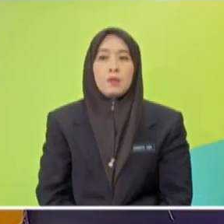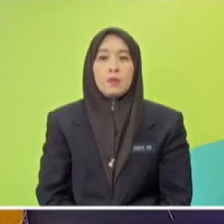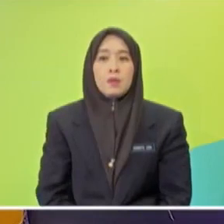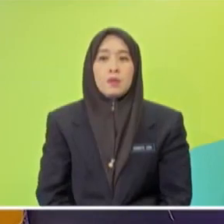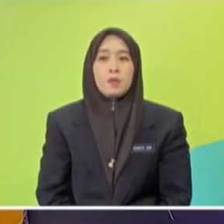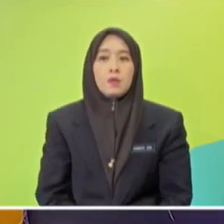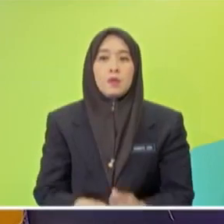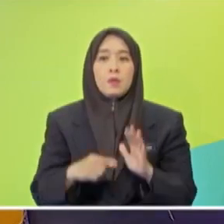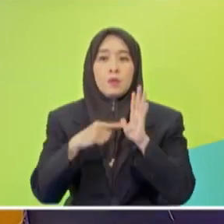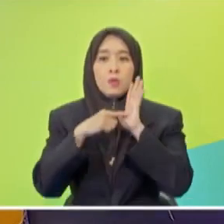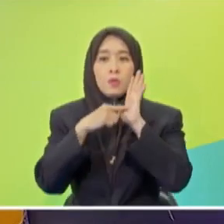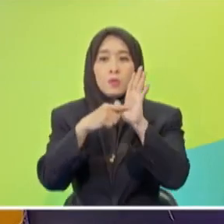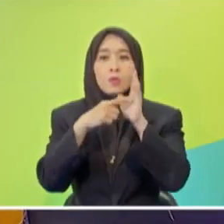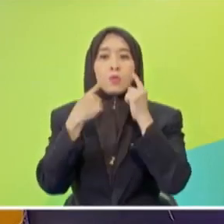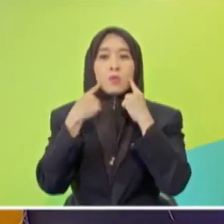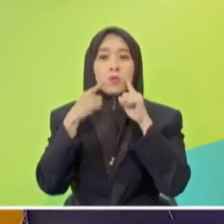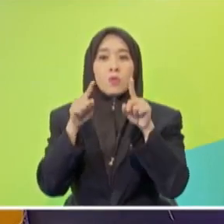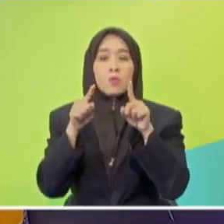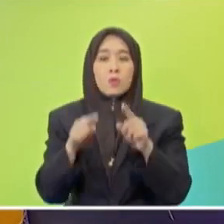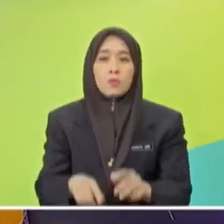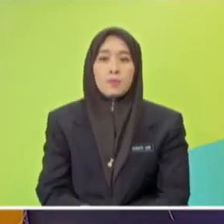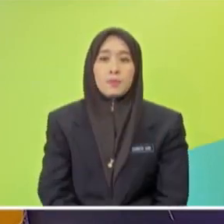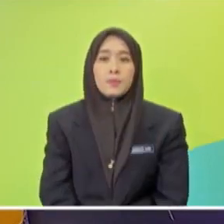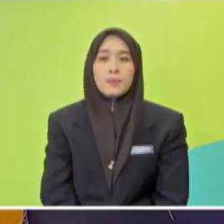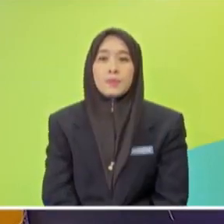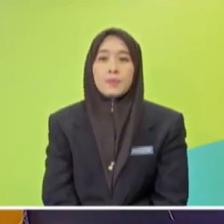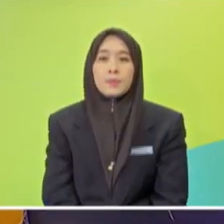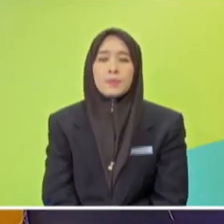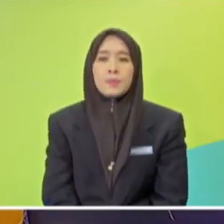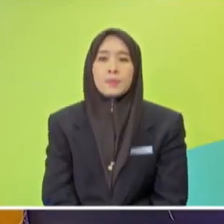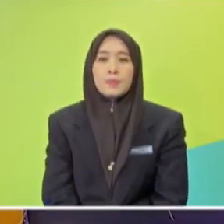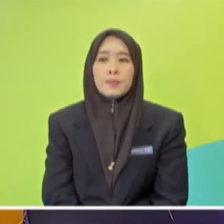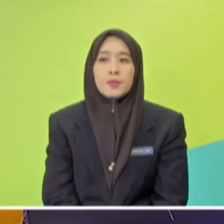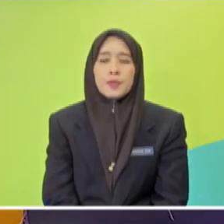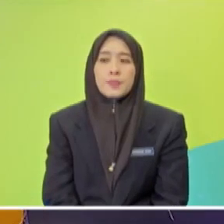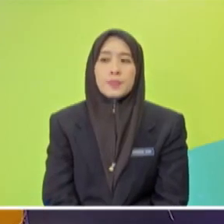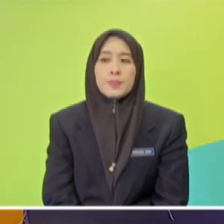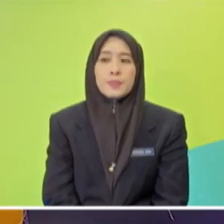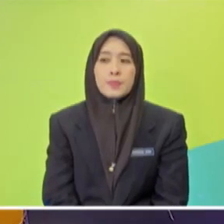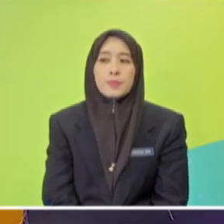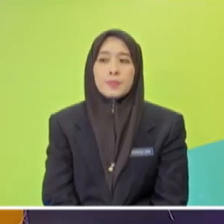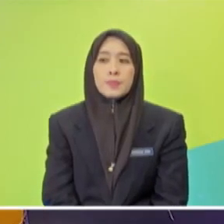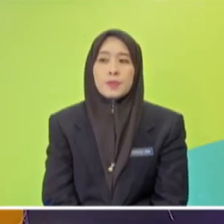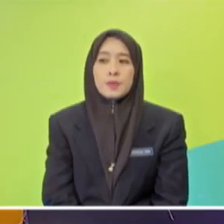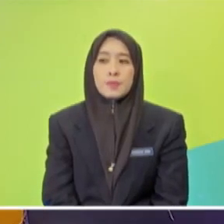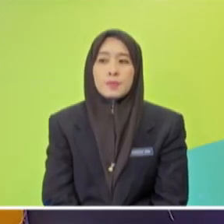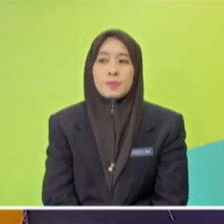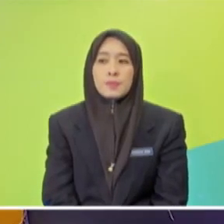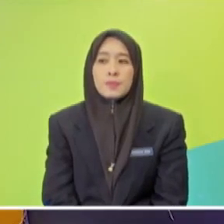jawaban dan fungsikan dengan murid-murid di rumah Oke jadi kita boleh buat saya makan